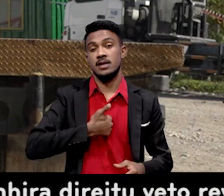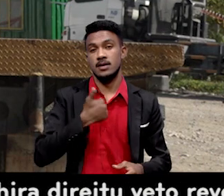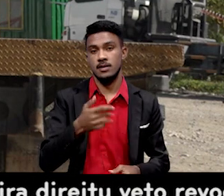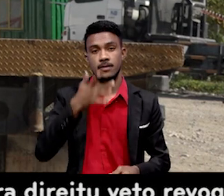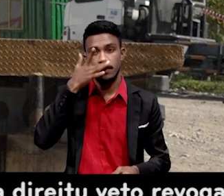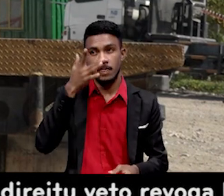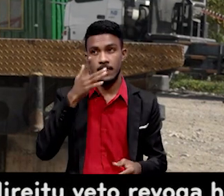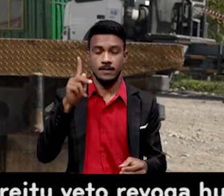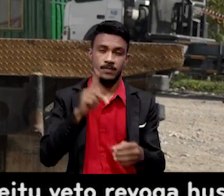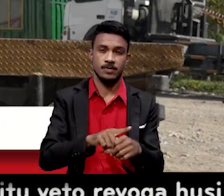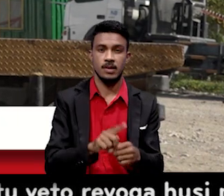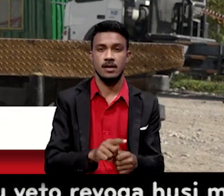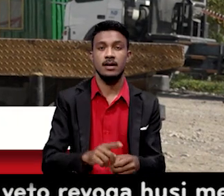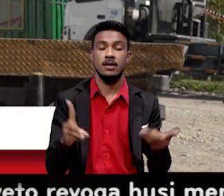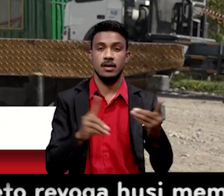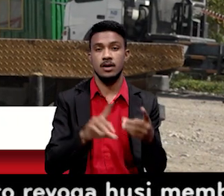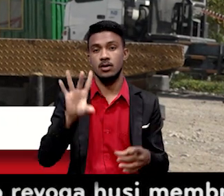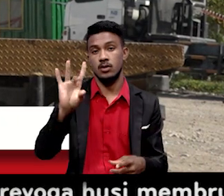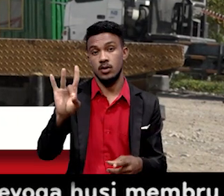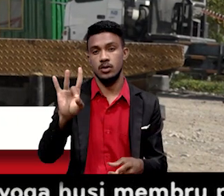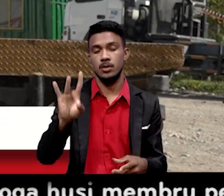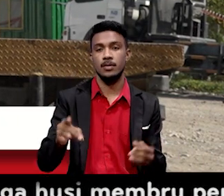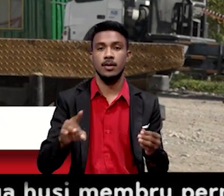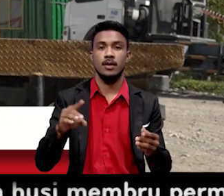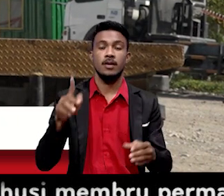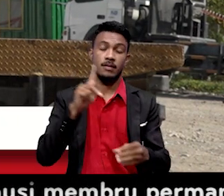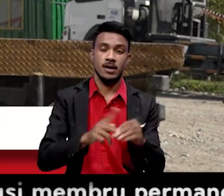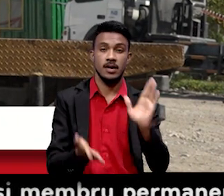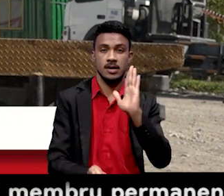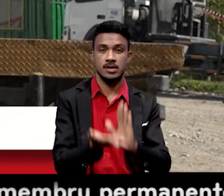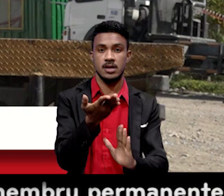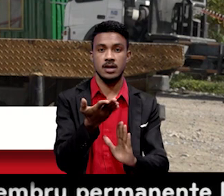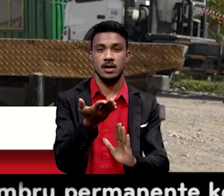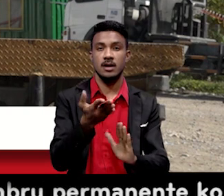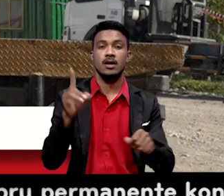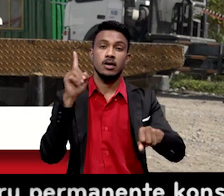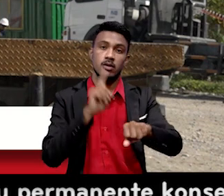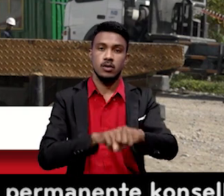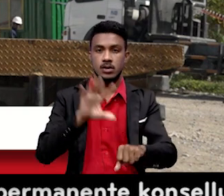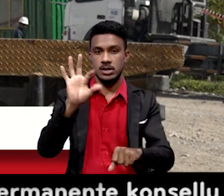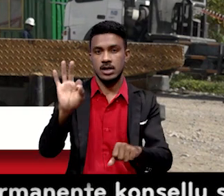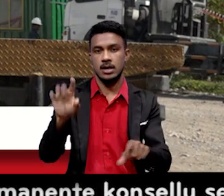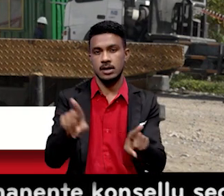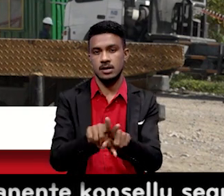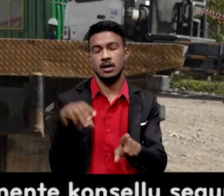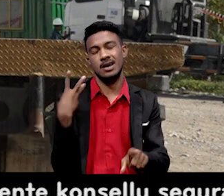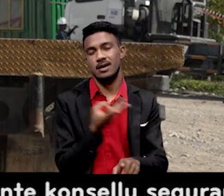ma mina ne começa sae. Depois de idane ansan be tukusia ansan ne ha